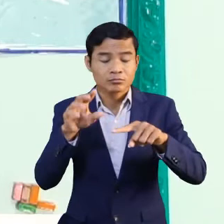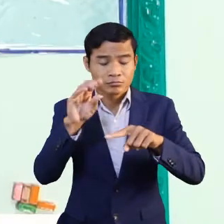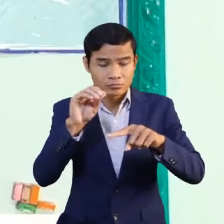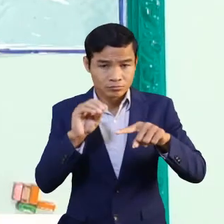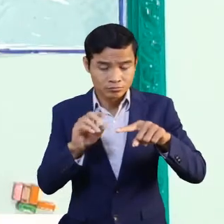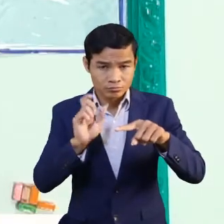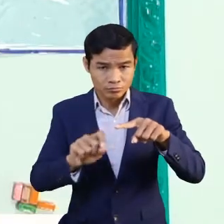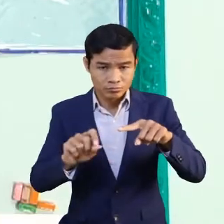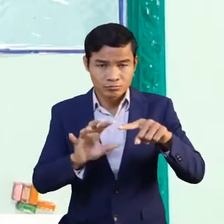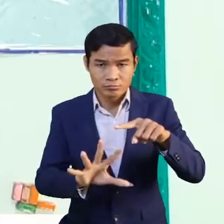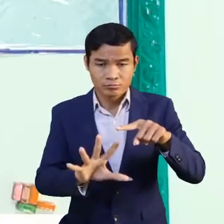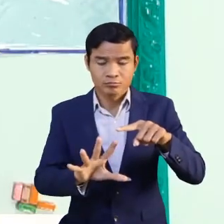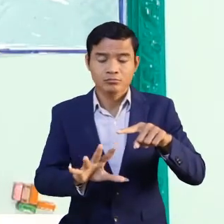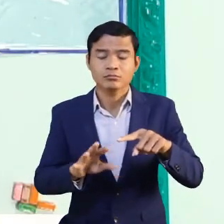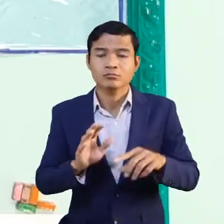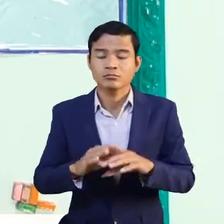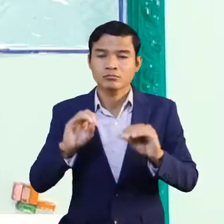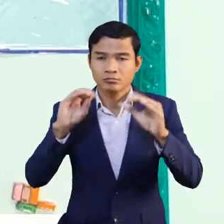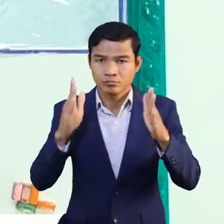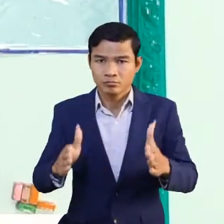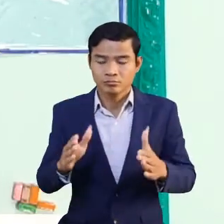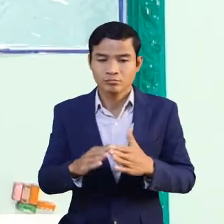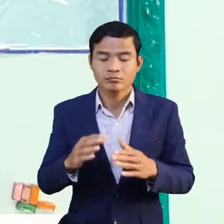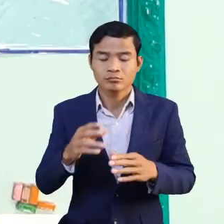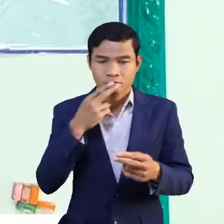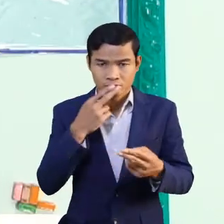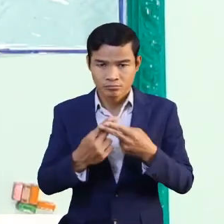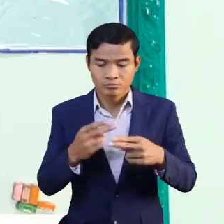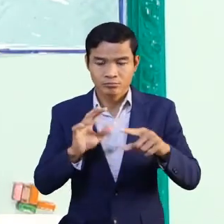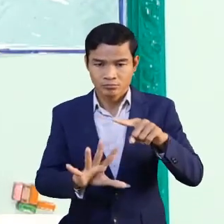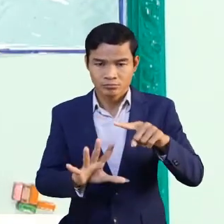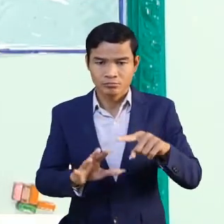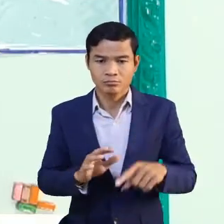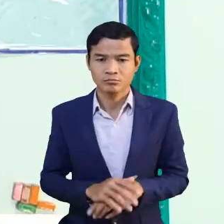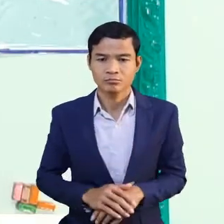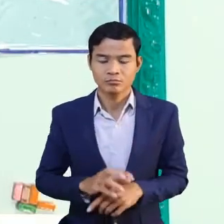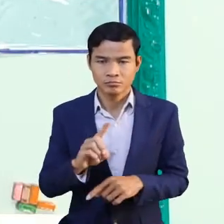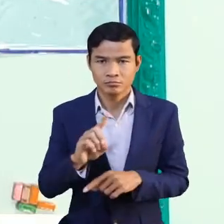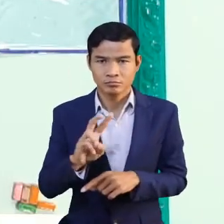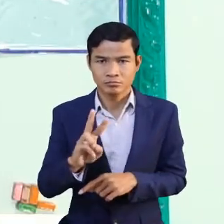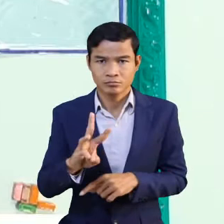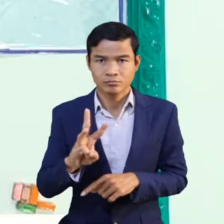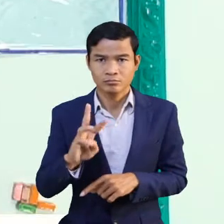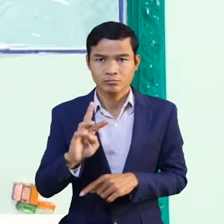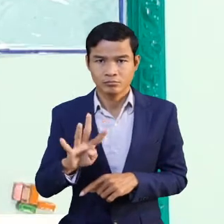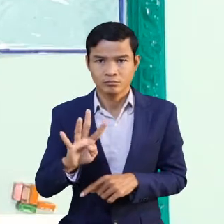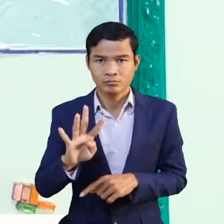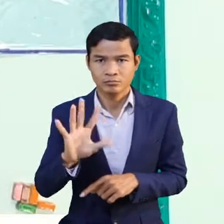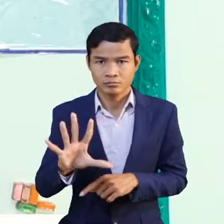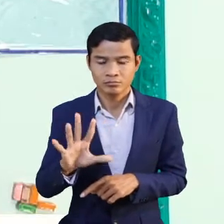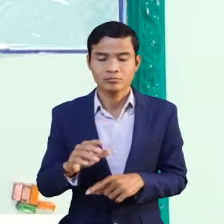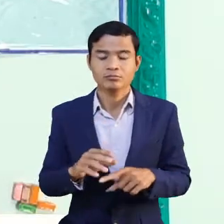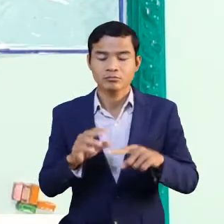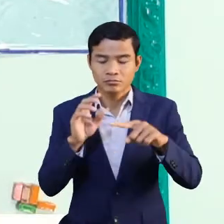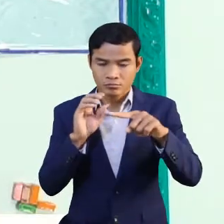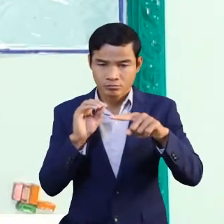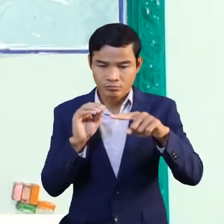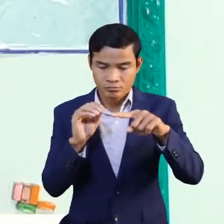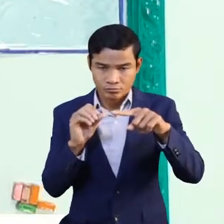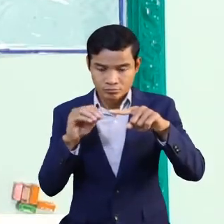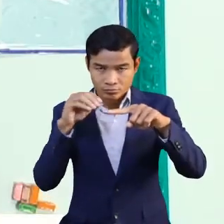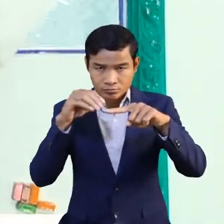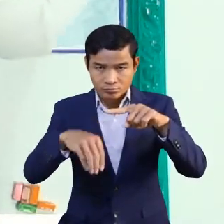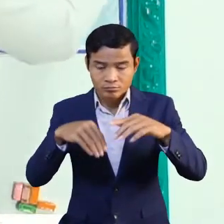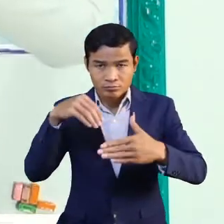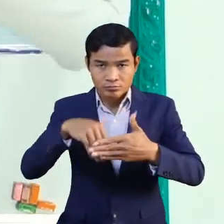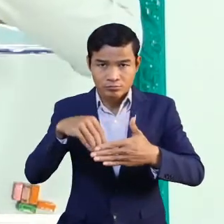គឺចា5អញ្ចឹងអ្នកគ្រូមានចំនួន5ដែលជាចម្លើយណាកូនណាតោះ1 2 3 4 5